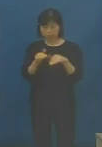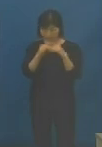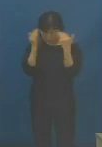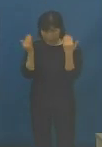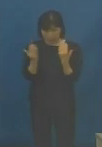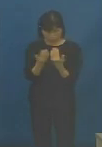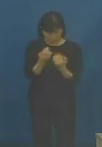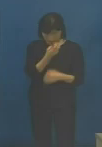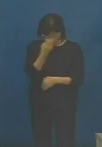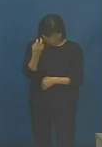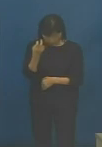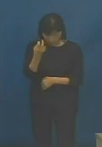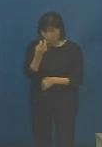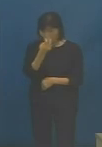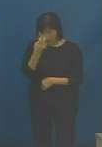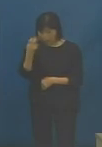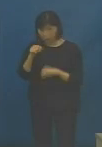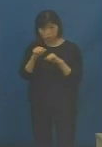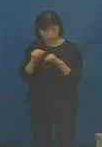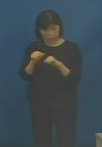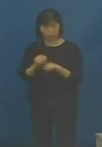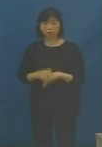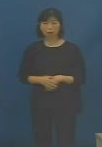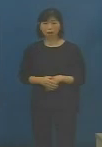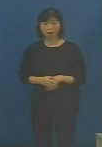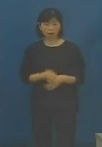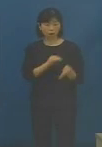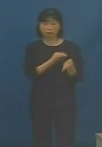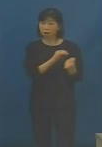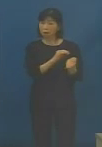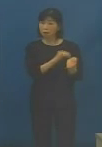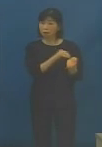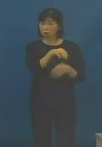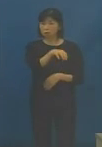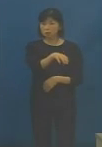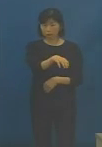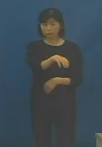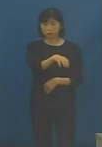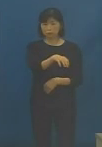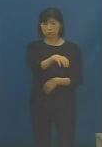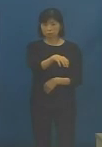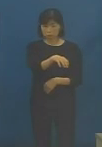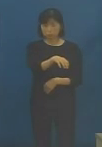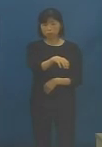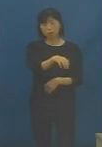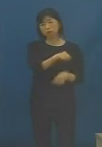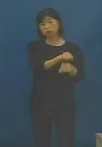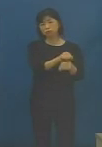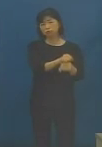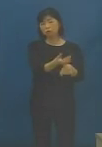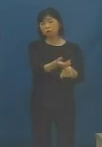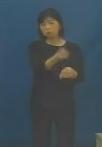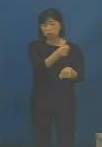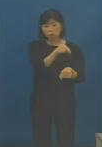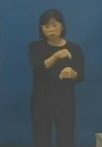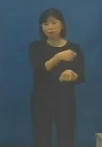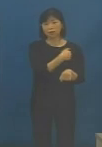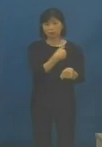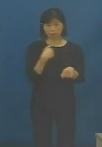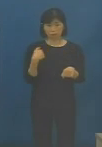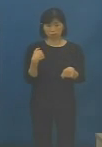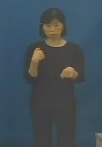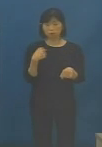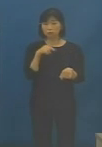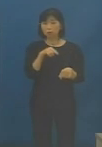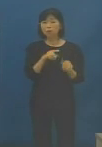うと。で医療機関のことも当然そうしたグッズを持ってますのであちらでもできますし、そういう場合であ